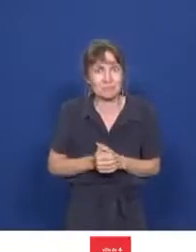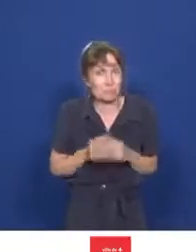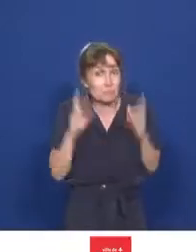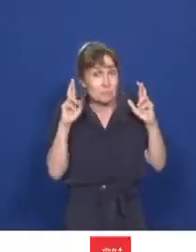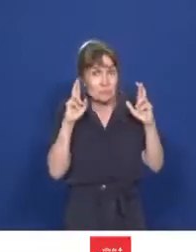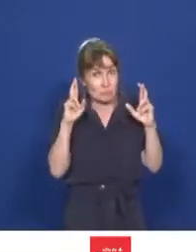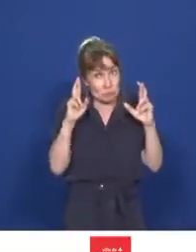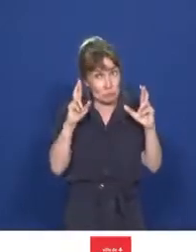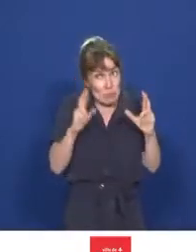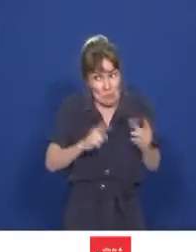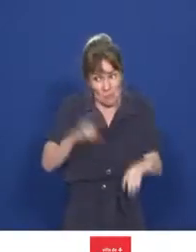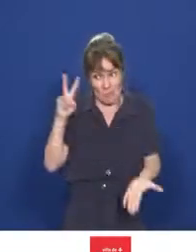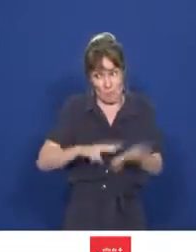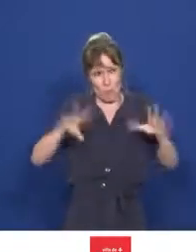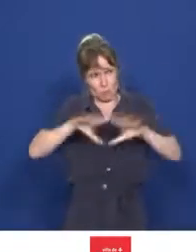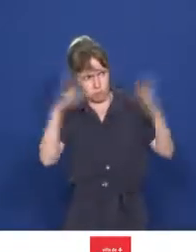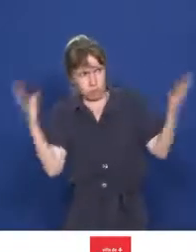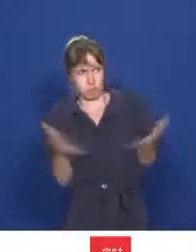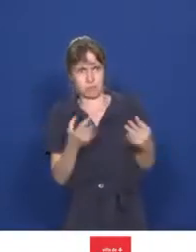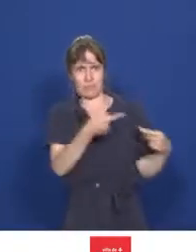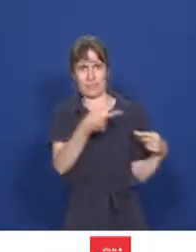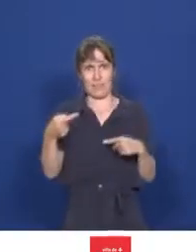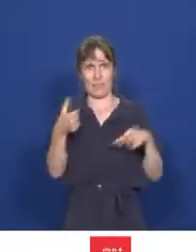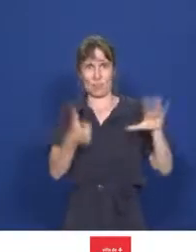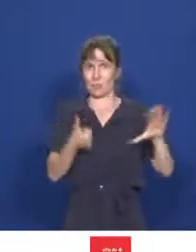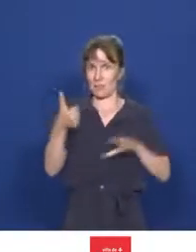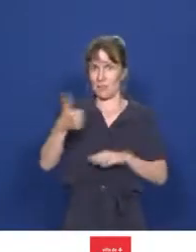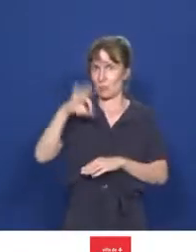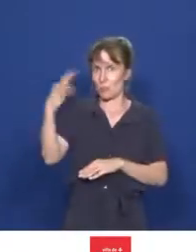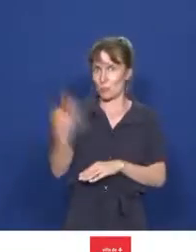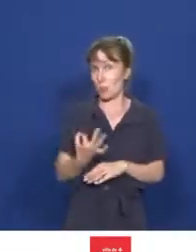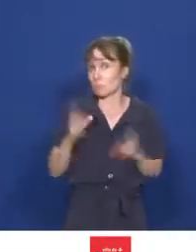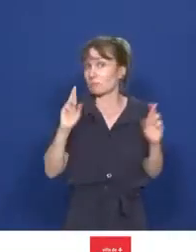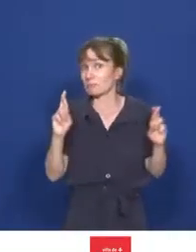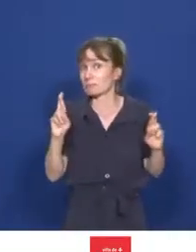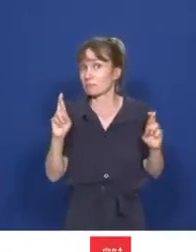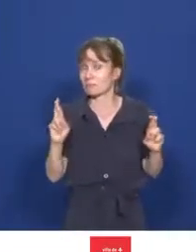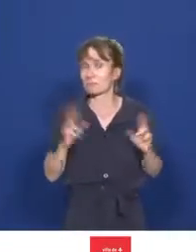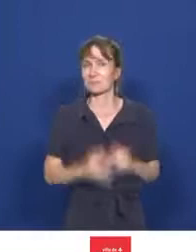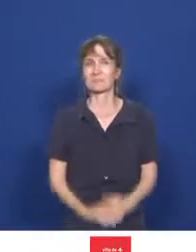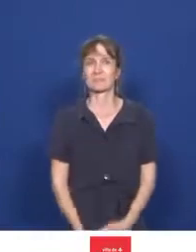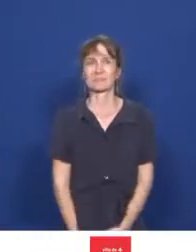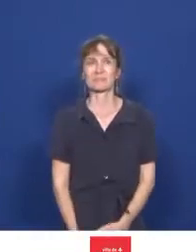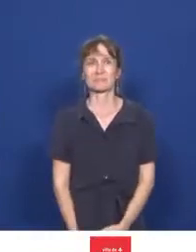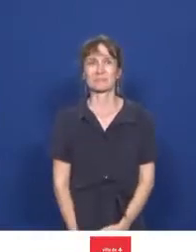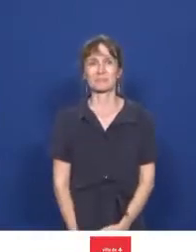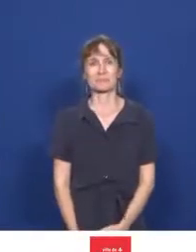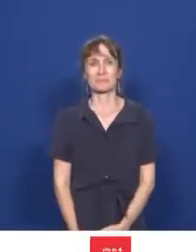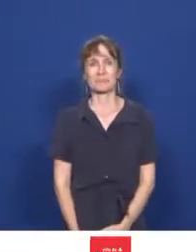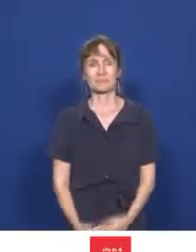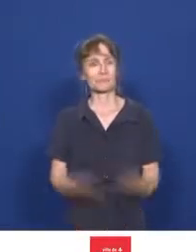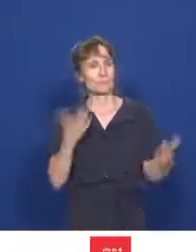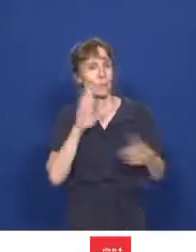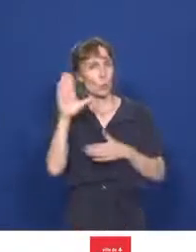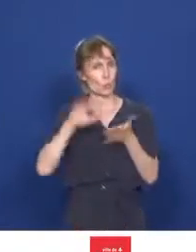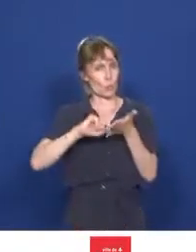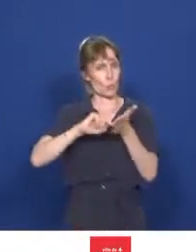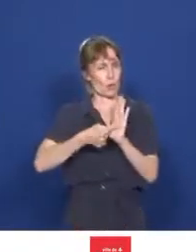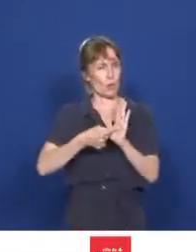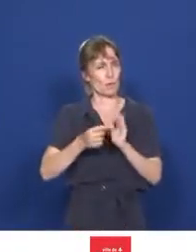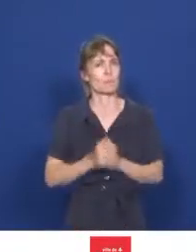aux 61% de produits bio et locaux qui sont affichés. D'autres points, et à juste titre,